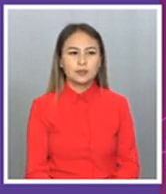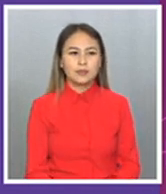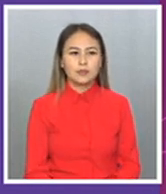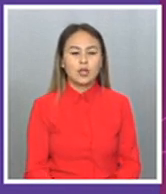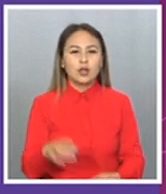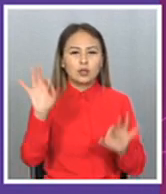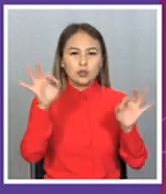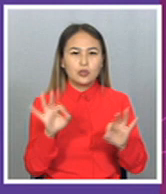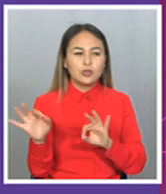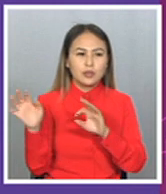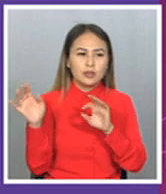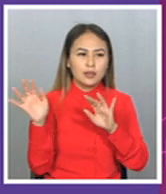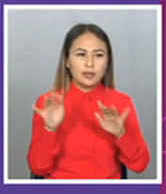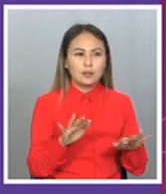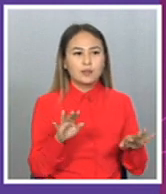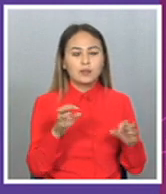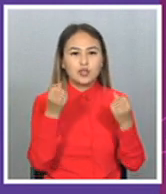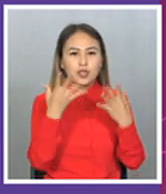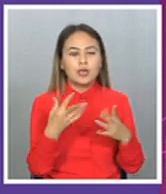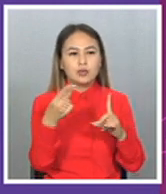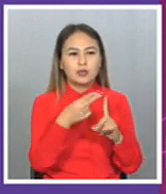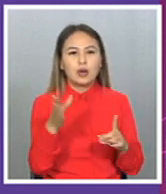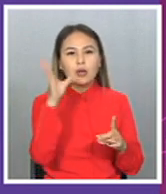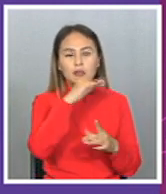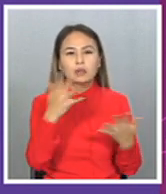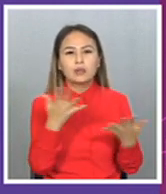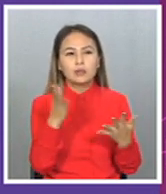келіп, келесі жай сөйлем қандай болуы мүмкін?